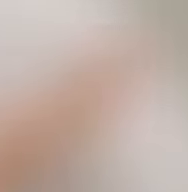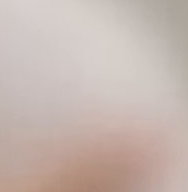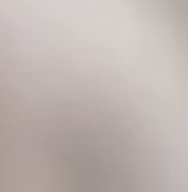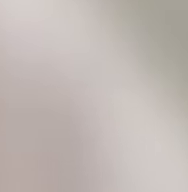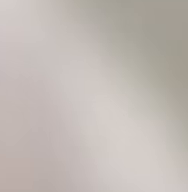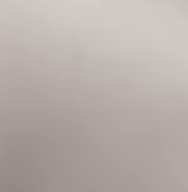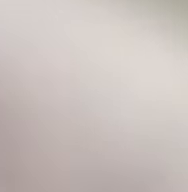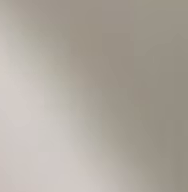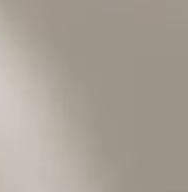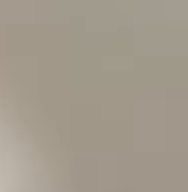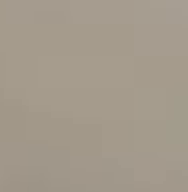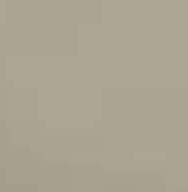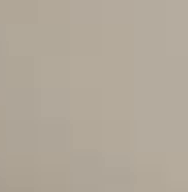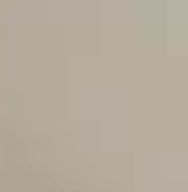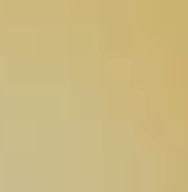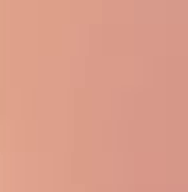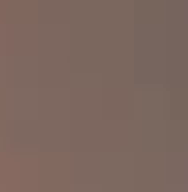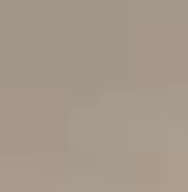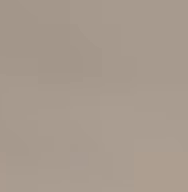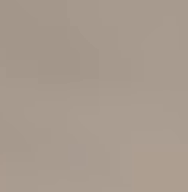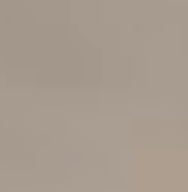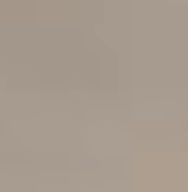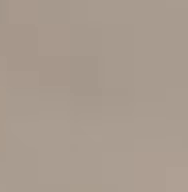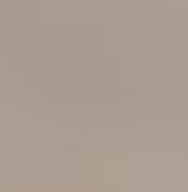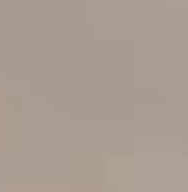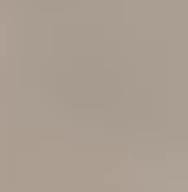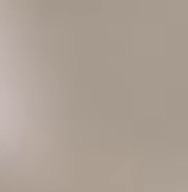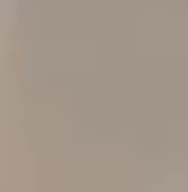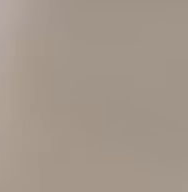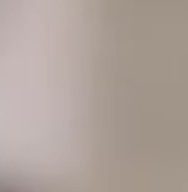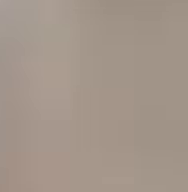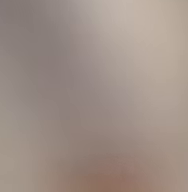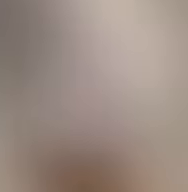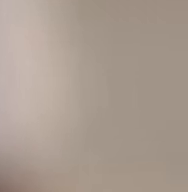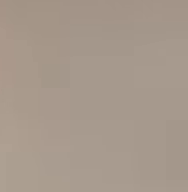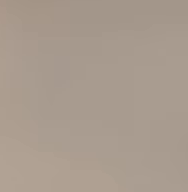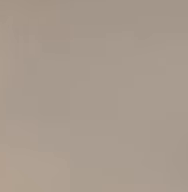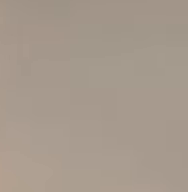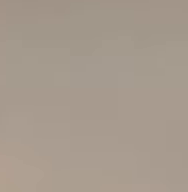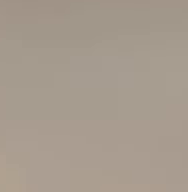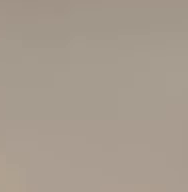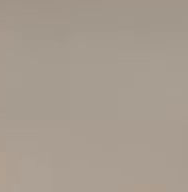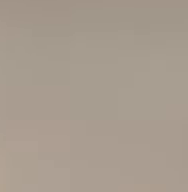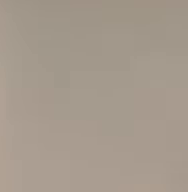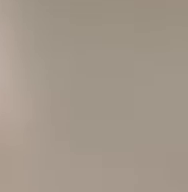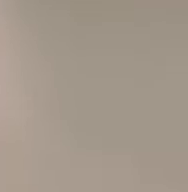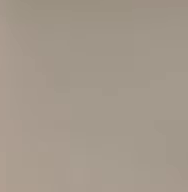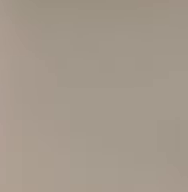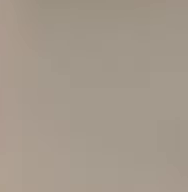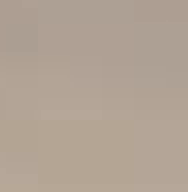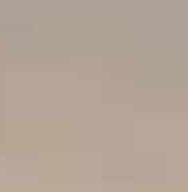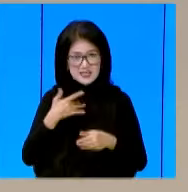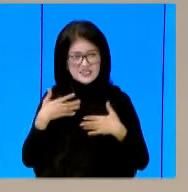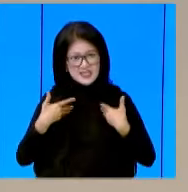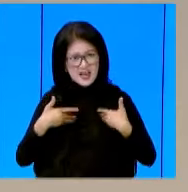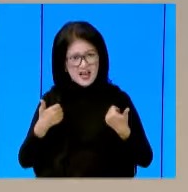yaitu rumah. Jadi ayo saya pilihin rumah untuk Bapak. Nah, akhirnya kita sampai di rumah hasil Tapera Bapak. Gimana perasaan Bapak, seneng nggak? Wah, seneng